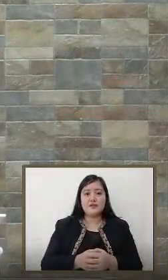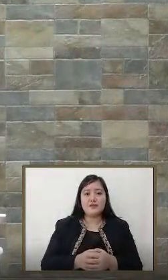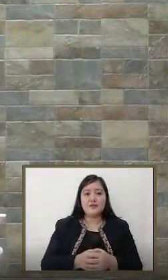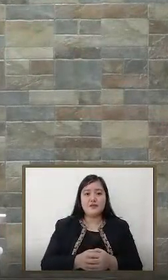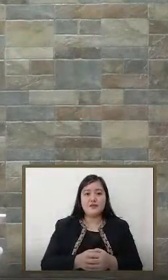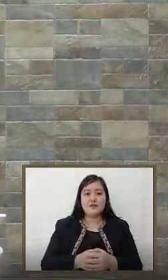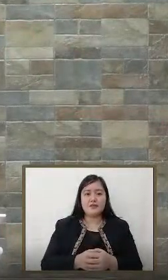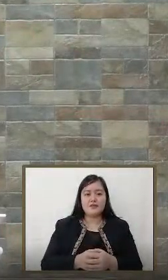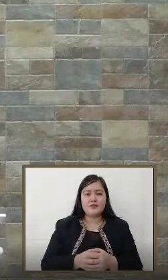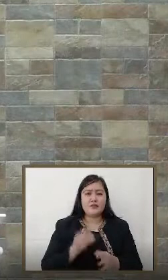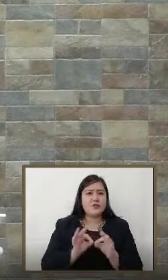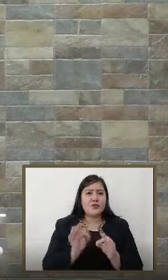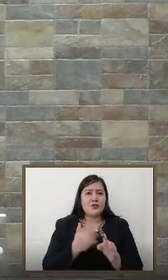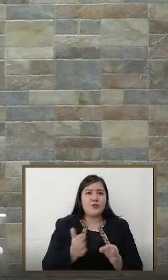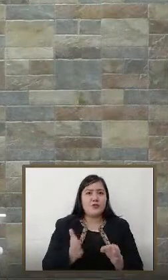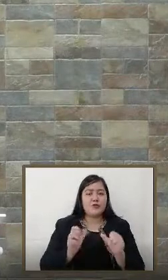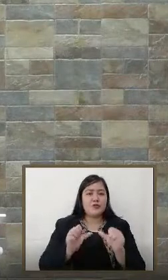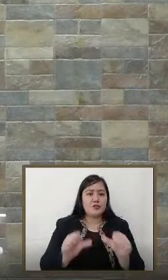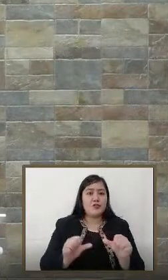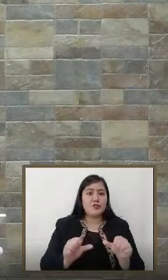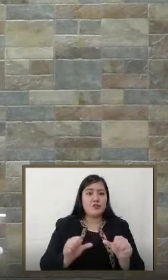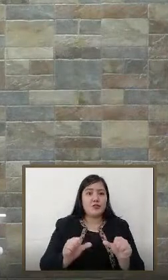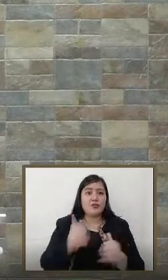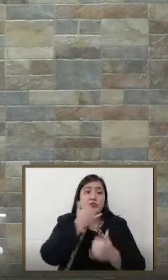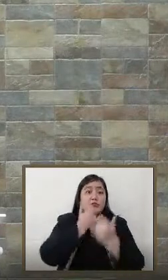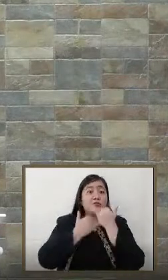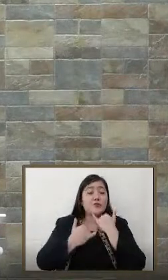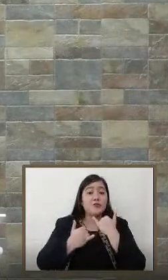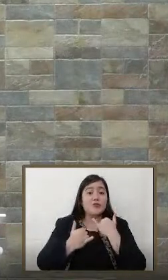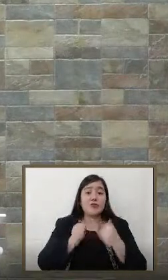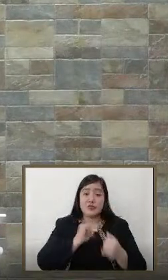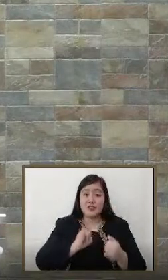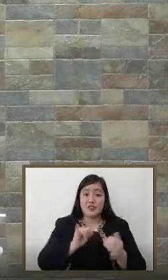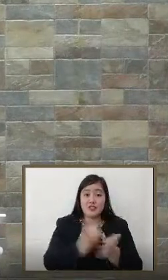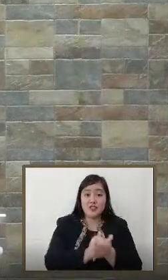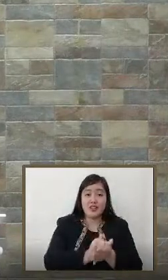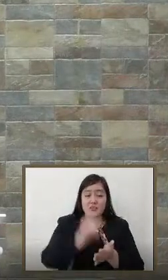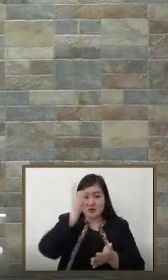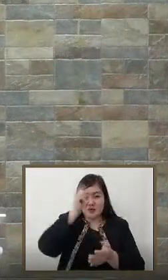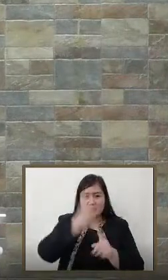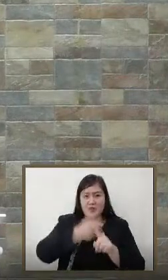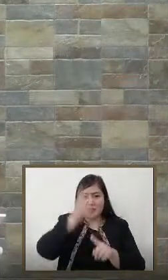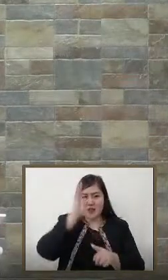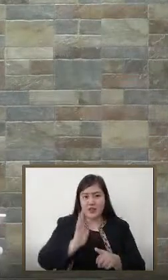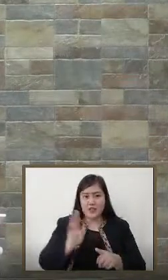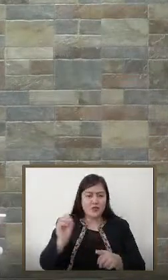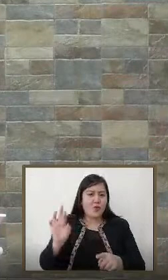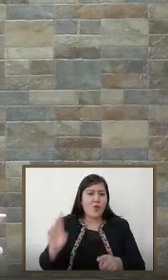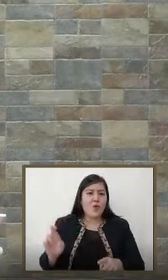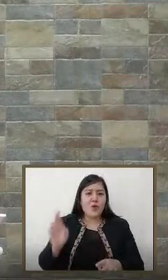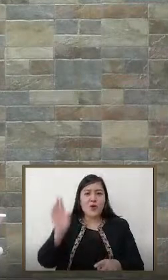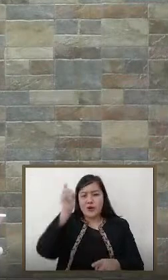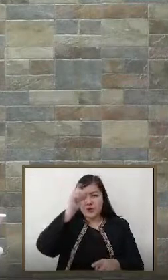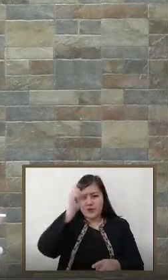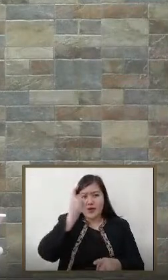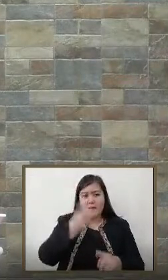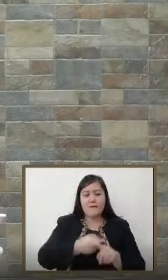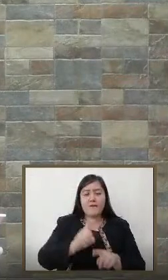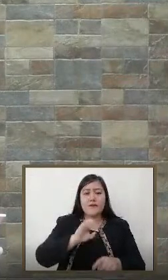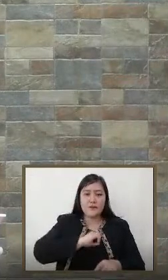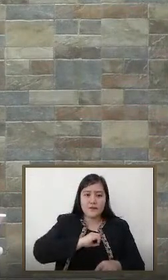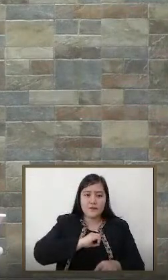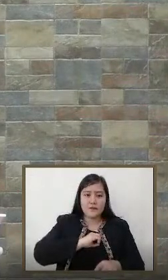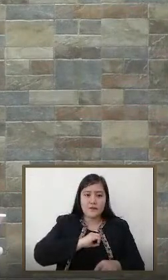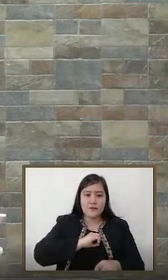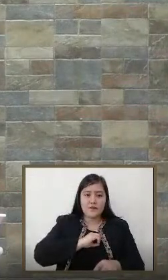Diyos? O wisdom na mula lang sa iyo? O sa kaalaman na mula lang sa atin? Kapatid, hindi yun ang gusto ng Diyos para sa